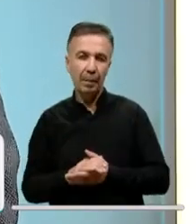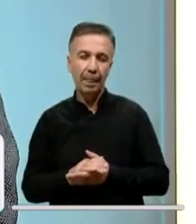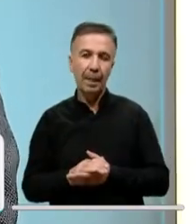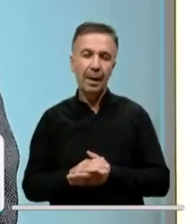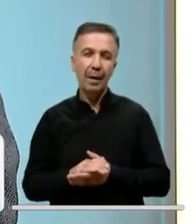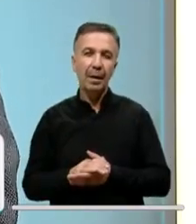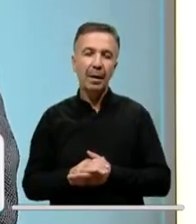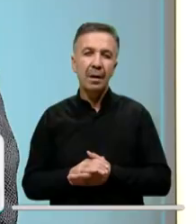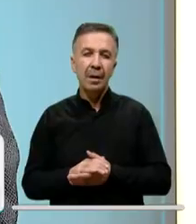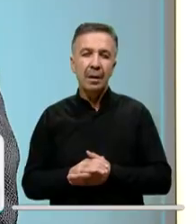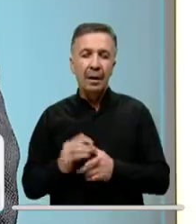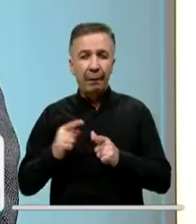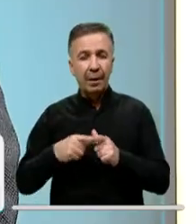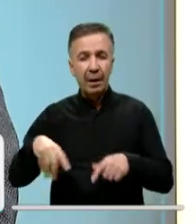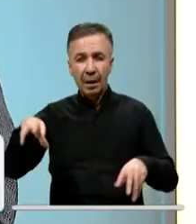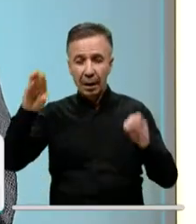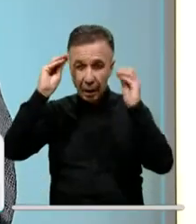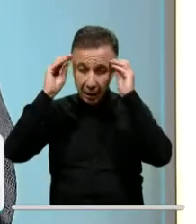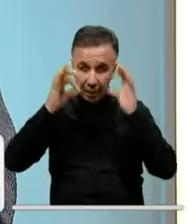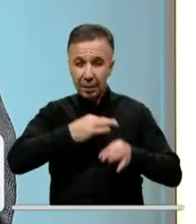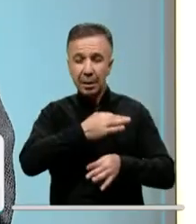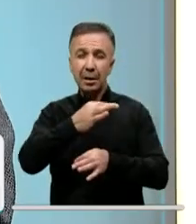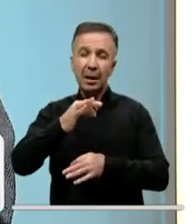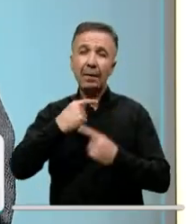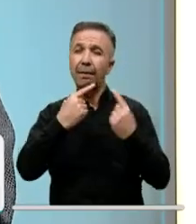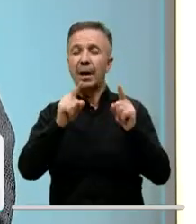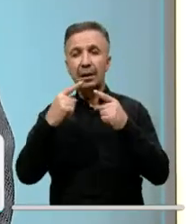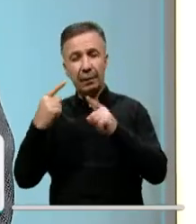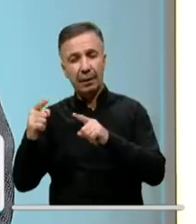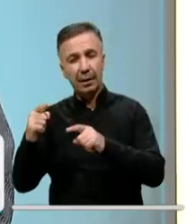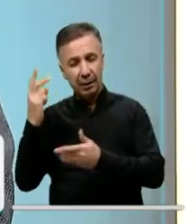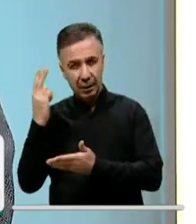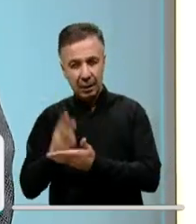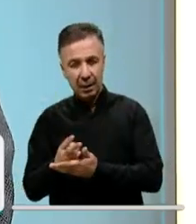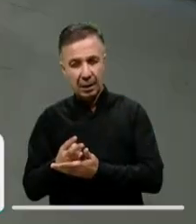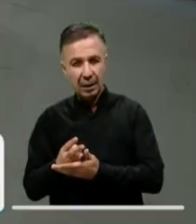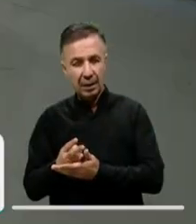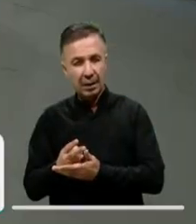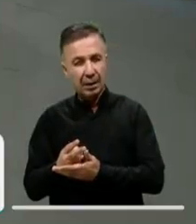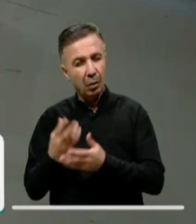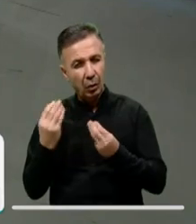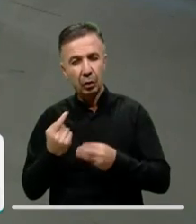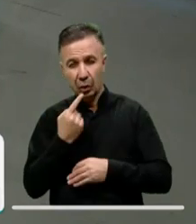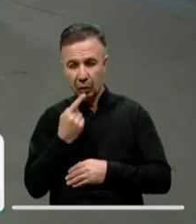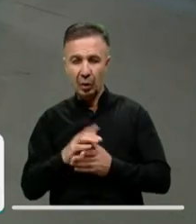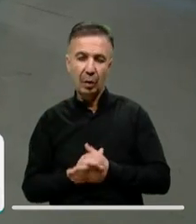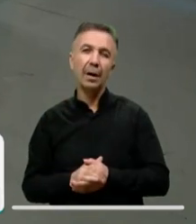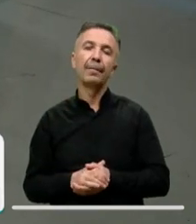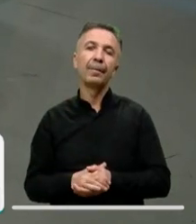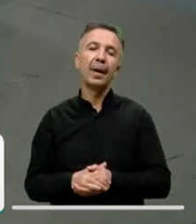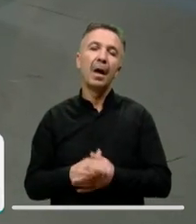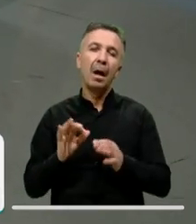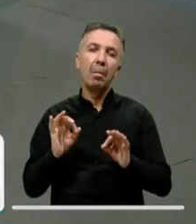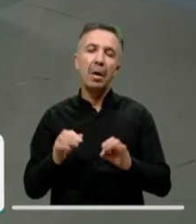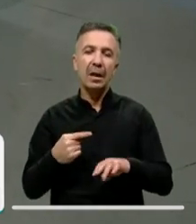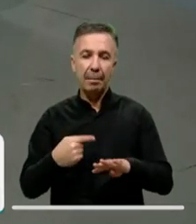şekilde manaların farklılığından hükümlerin farklılığına kanat açıyorlar. Ve böyle de işte